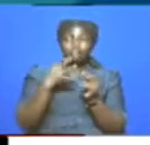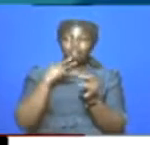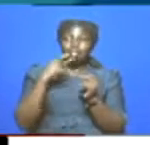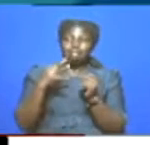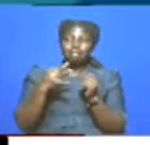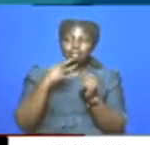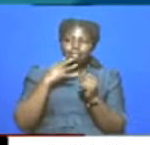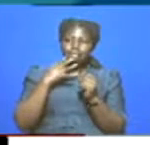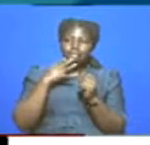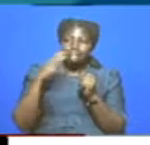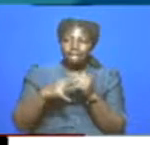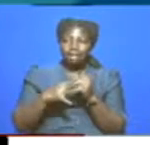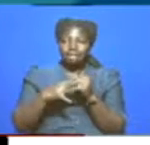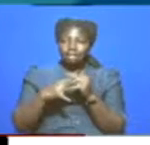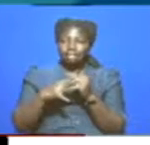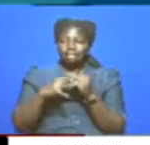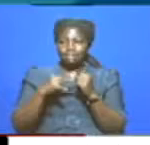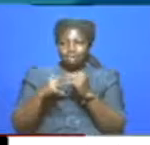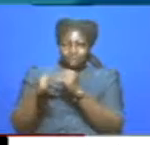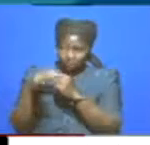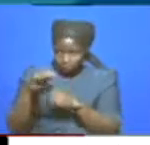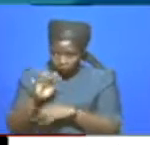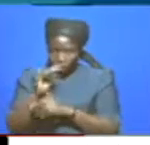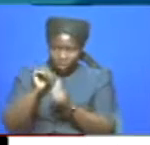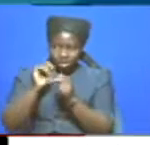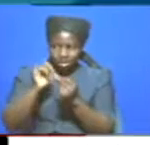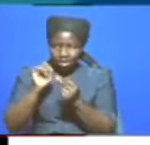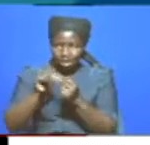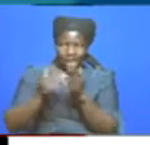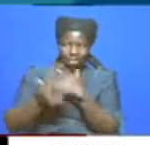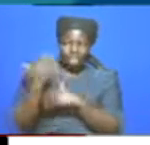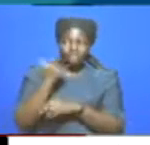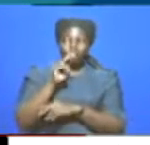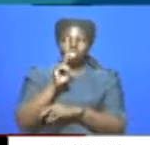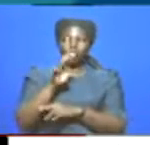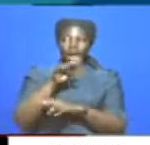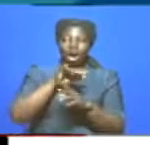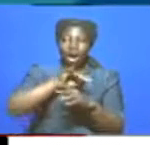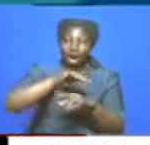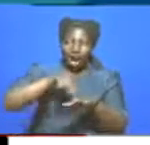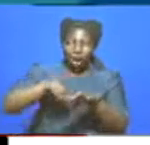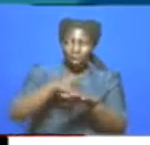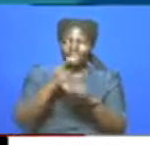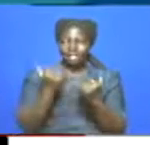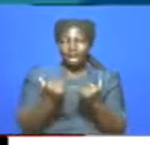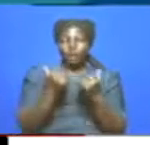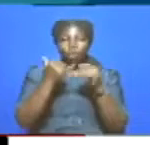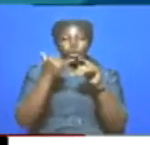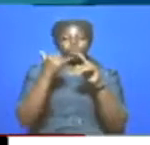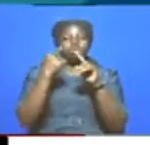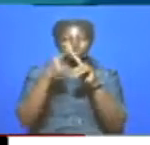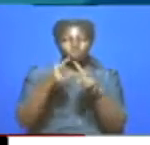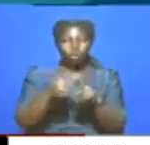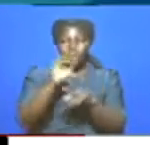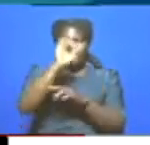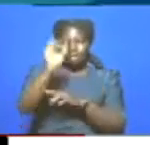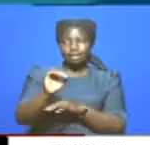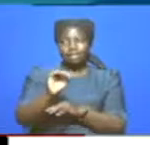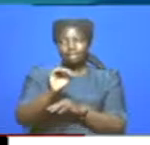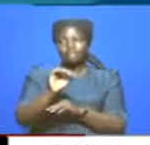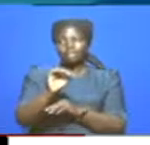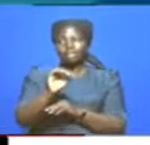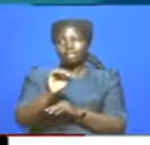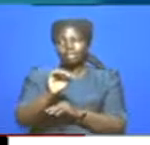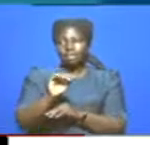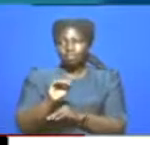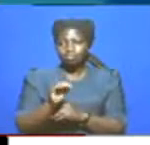kupimwa katika muda wa saa 24 zilizopita. Kiwango cha maambukizi kwa sasa ni asilimia 0.2. Jumla ya visa vya